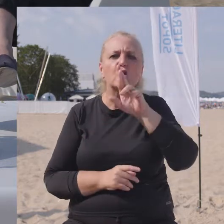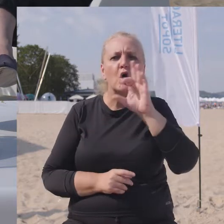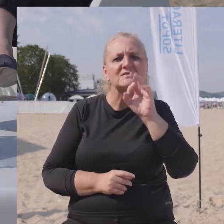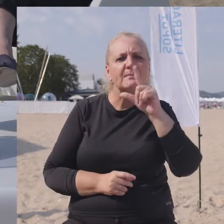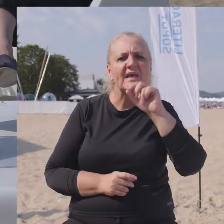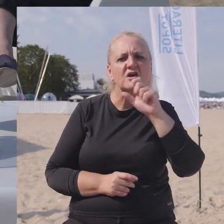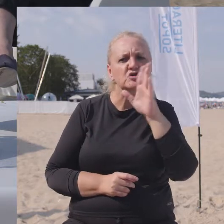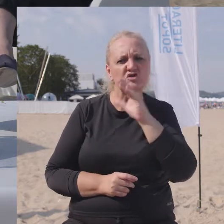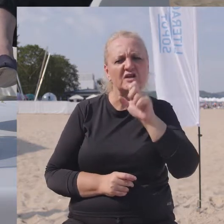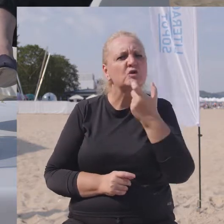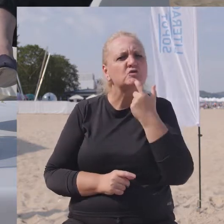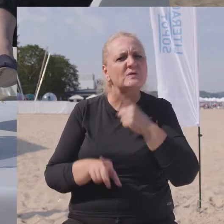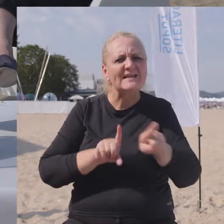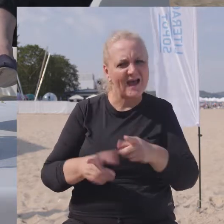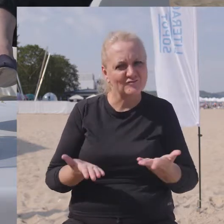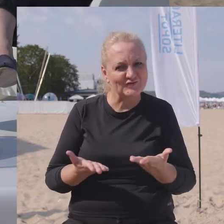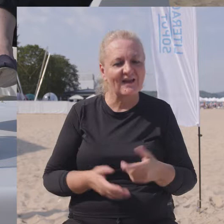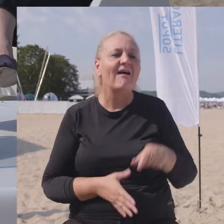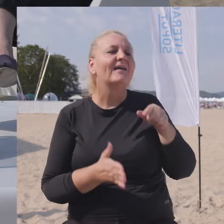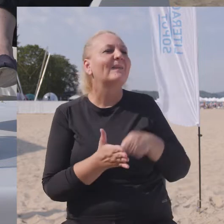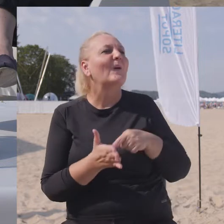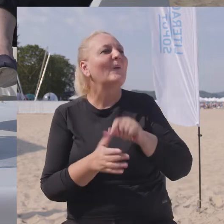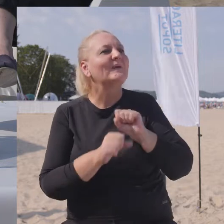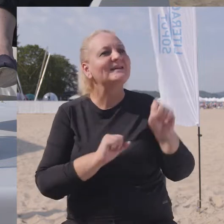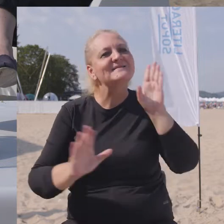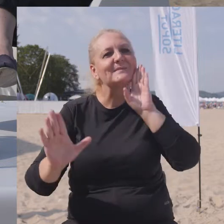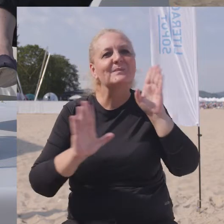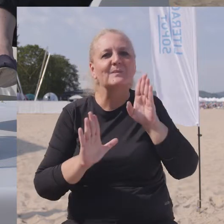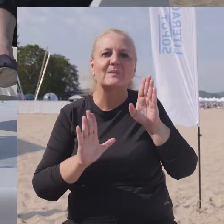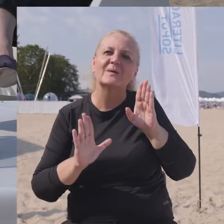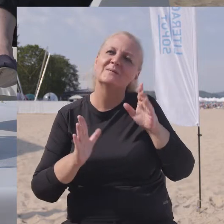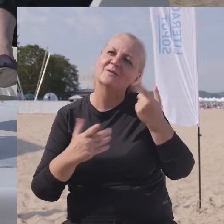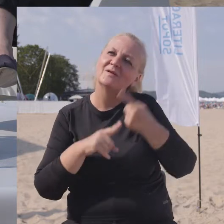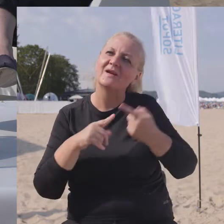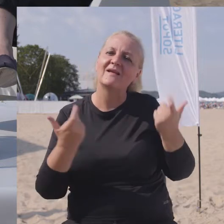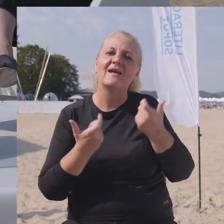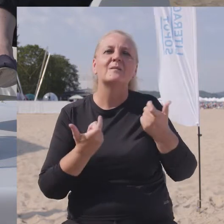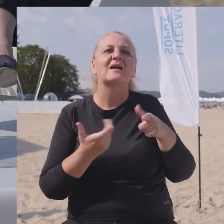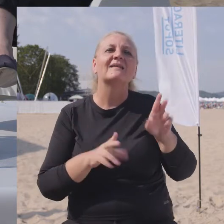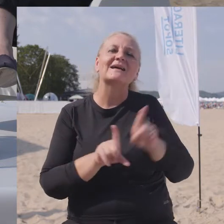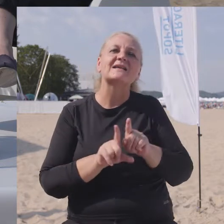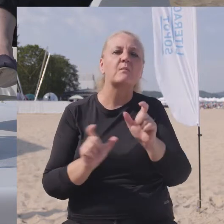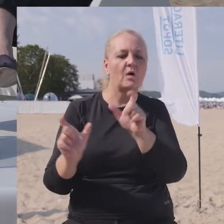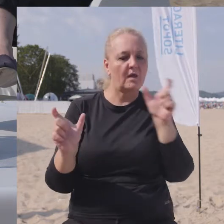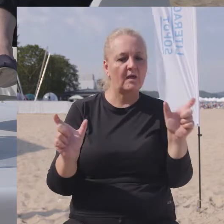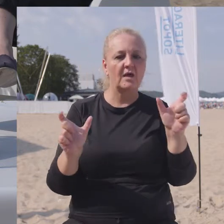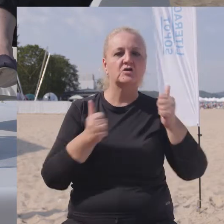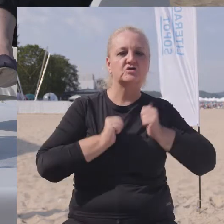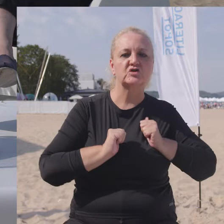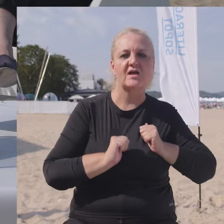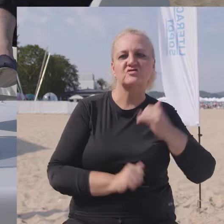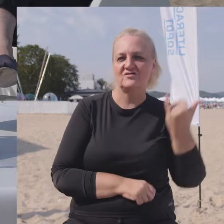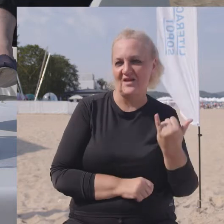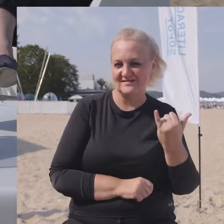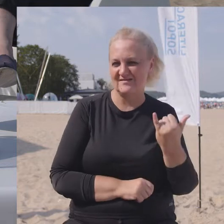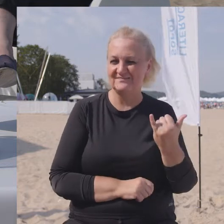ogóle... Wydaje mi się, że rozpieszczanie to jest taka trochę podobna, niebezpieczna definicja jak grzeczne dziecko i że możemy się w niej zakopać jak w tym piasku